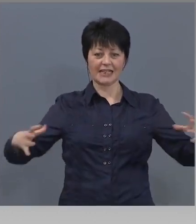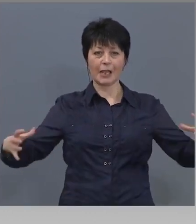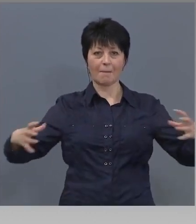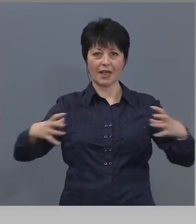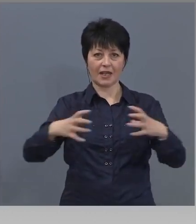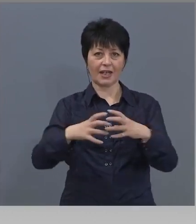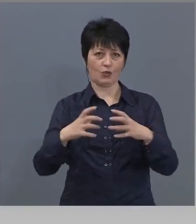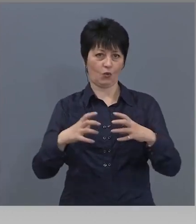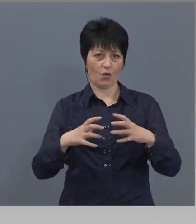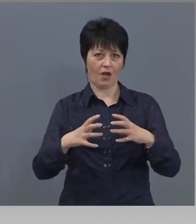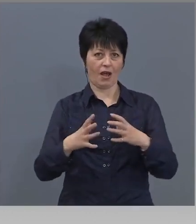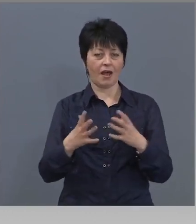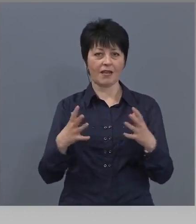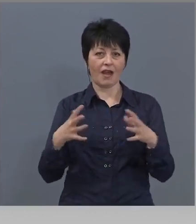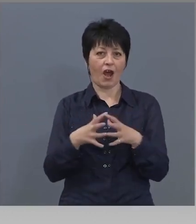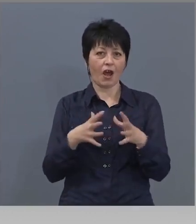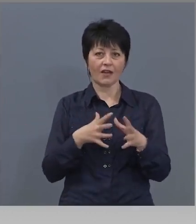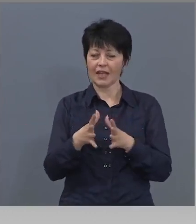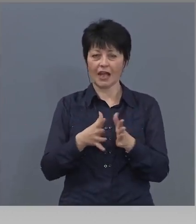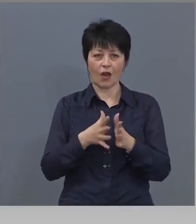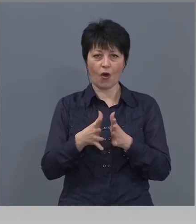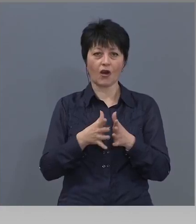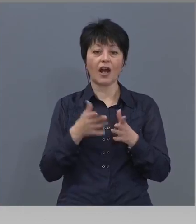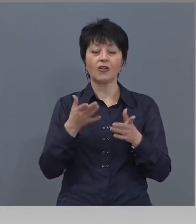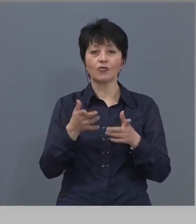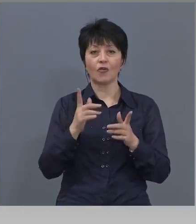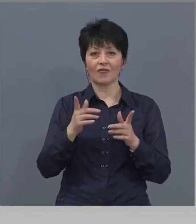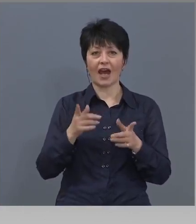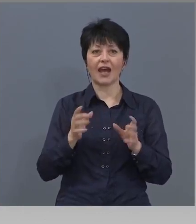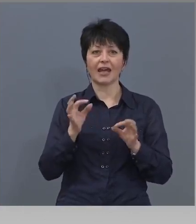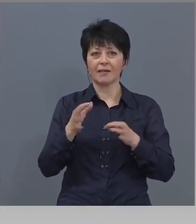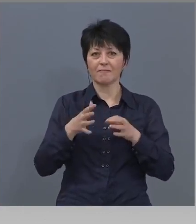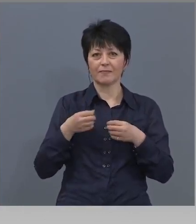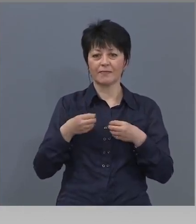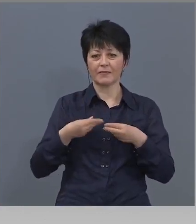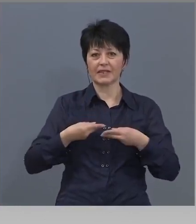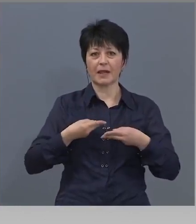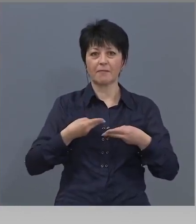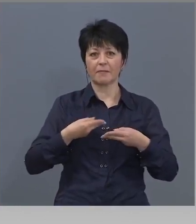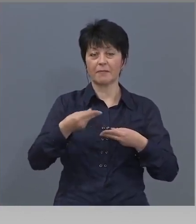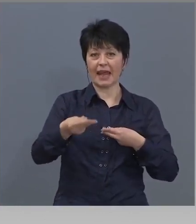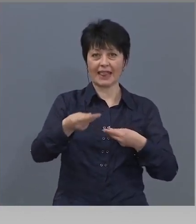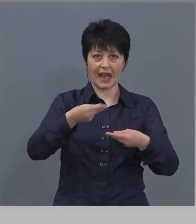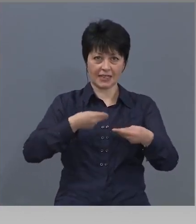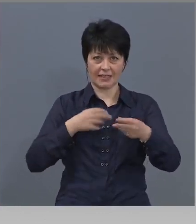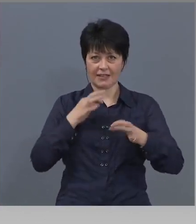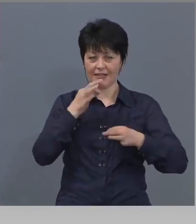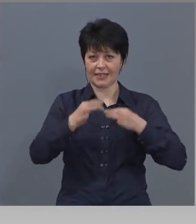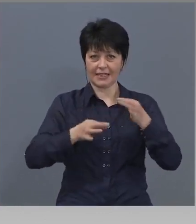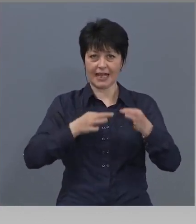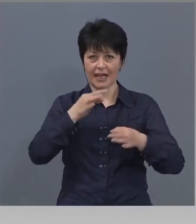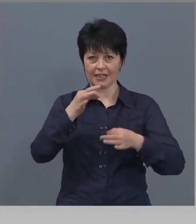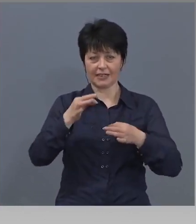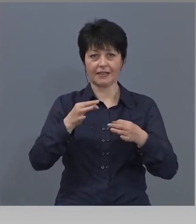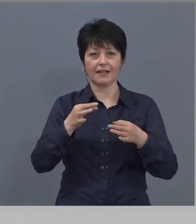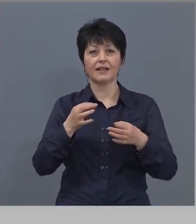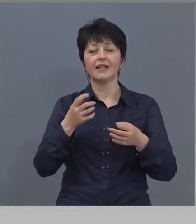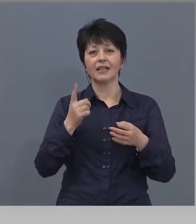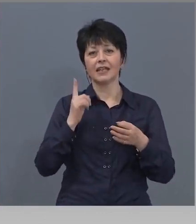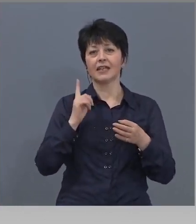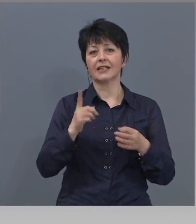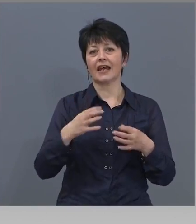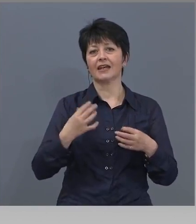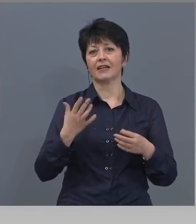проблем за пренасене на заразата и за застрашаване на най-възимата група. Това са именно възрастните хора.